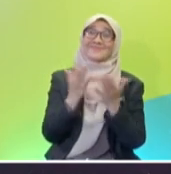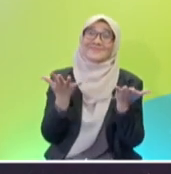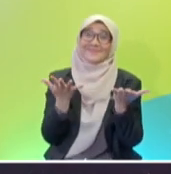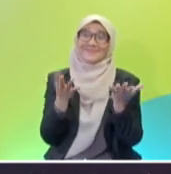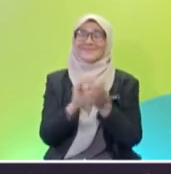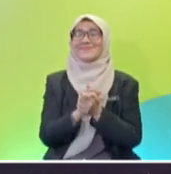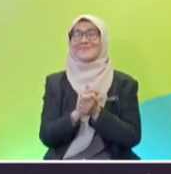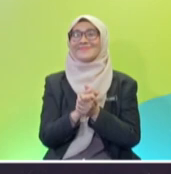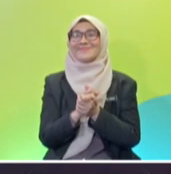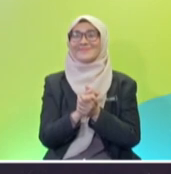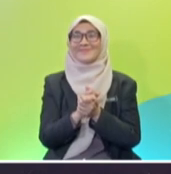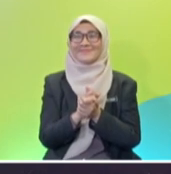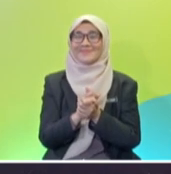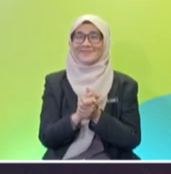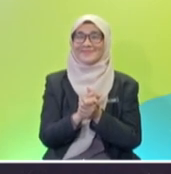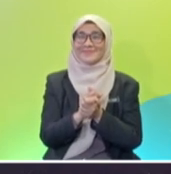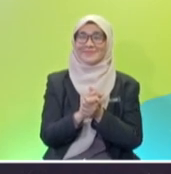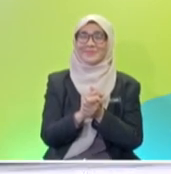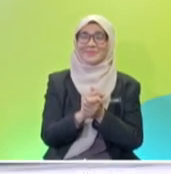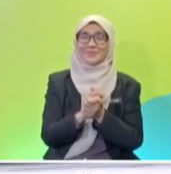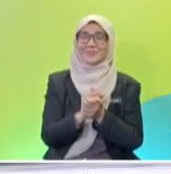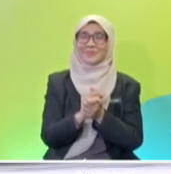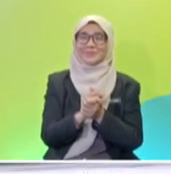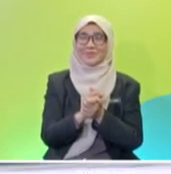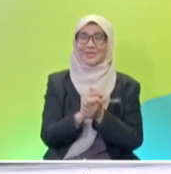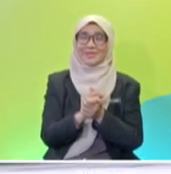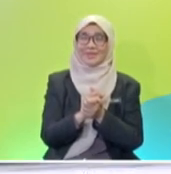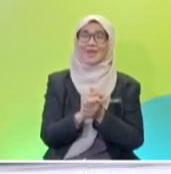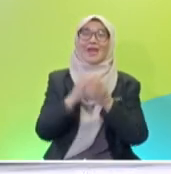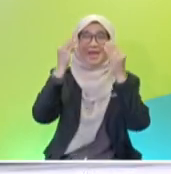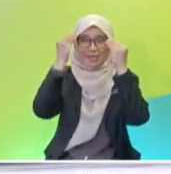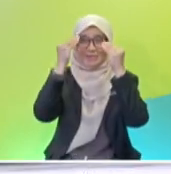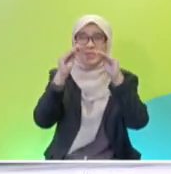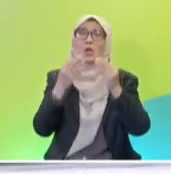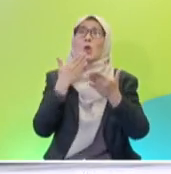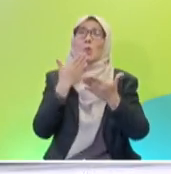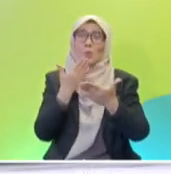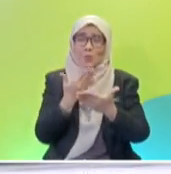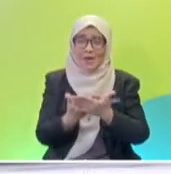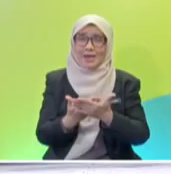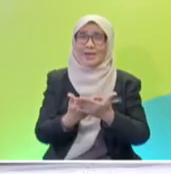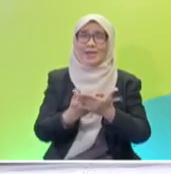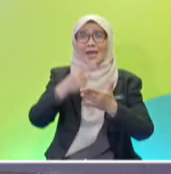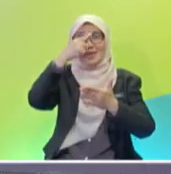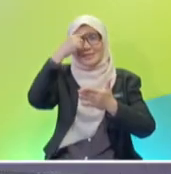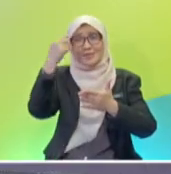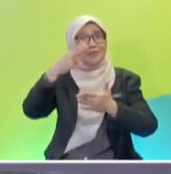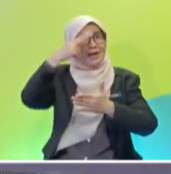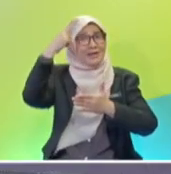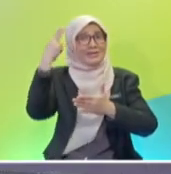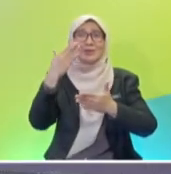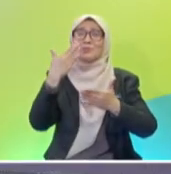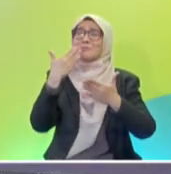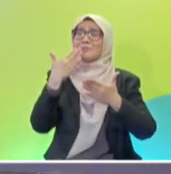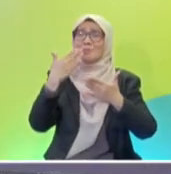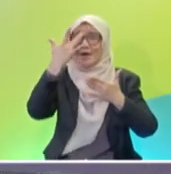markah penuh. Sila-silakan sebab cikgu bermurah hati hari ini. Alhamdulillah. Sebab maka Hanif sangat bijak. Alhamdulillah juga. Maka berapa itik